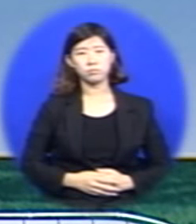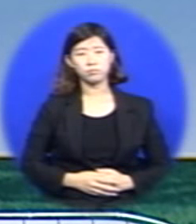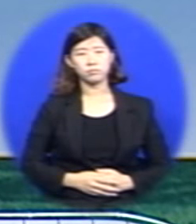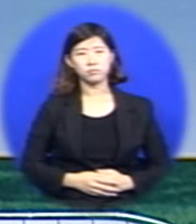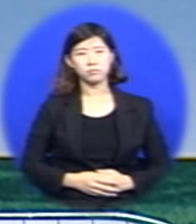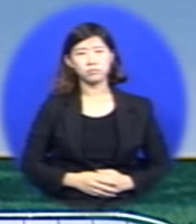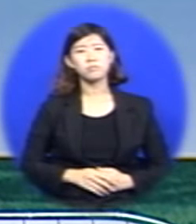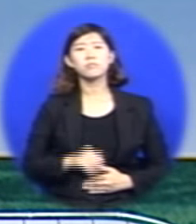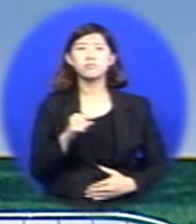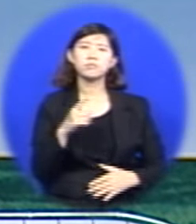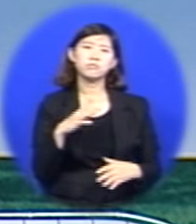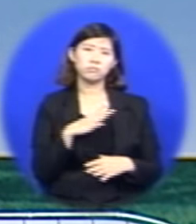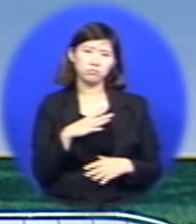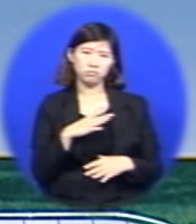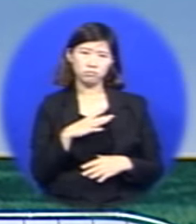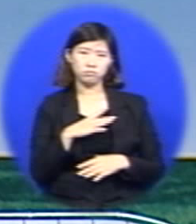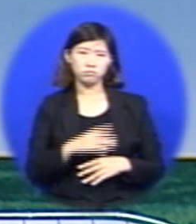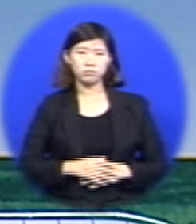이것이 두려운 것입니다.